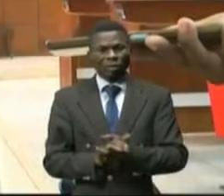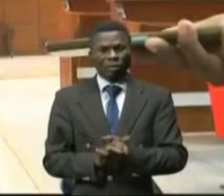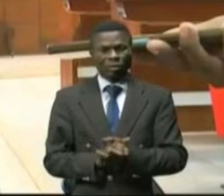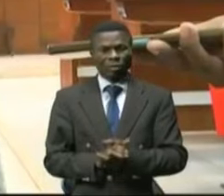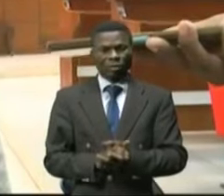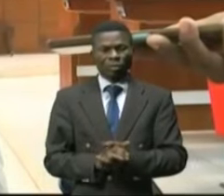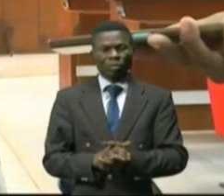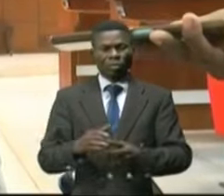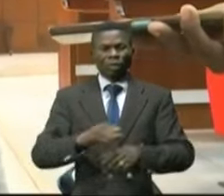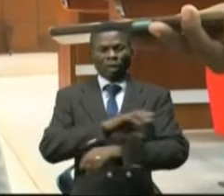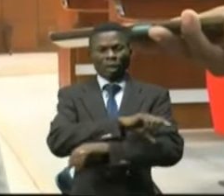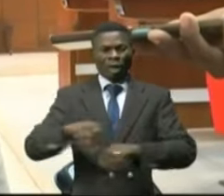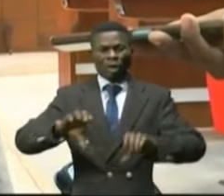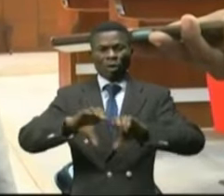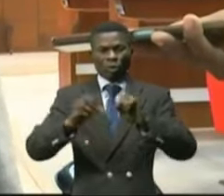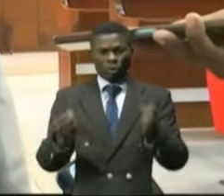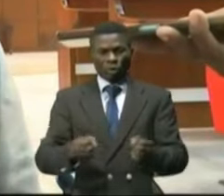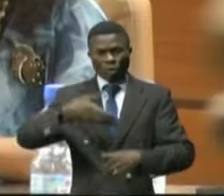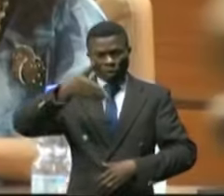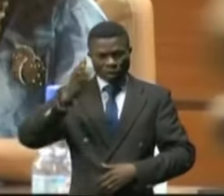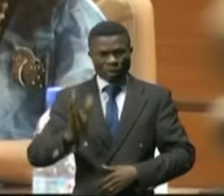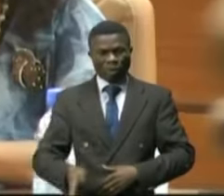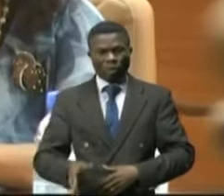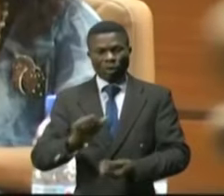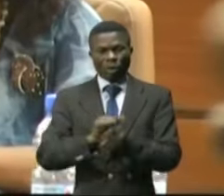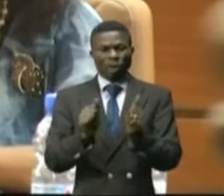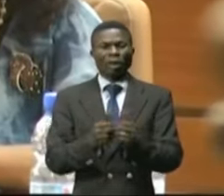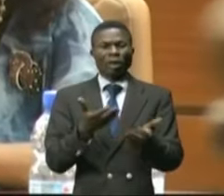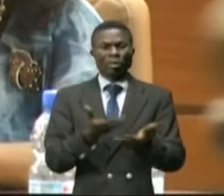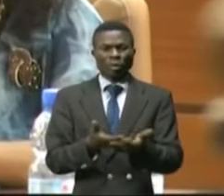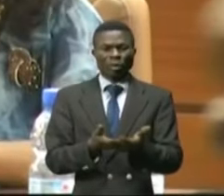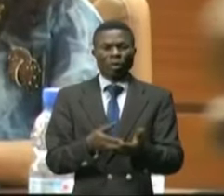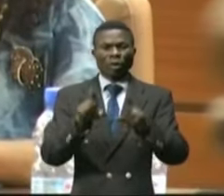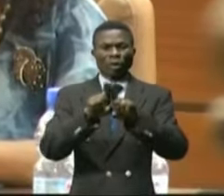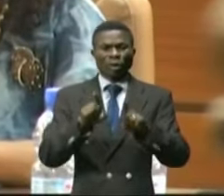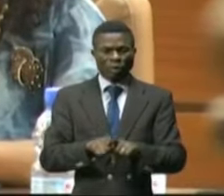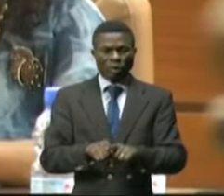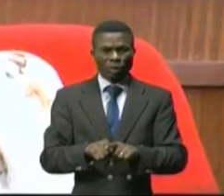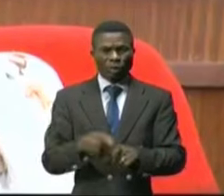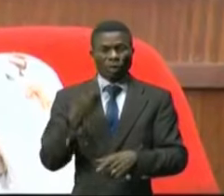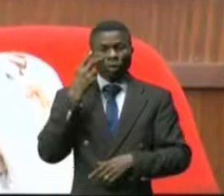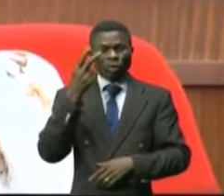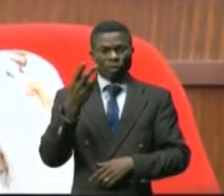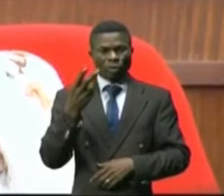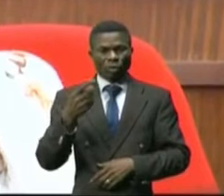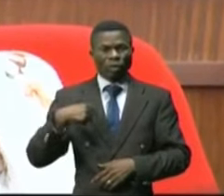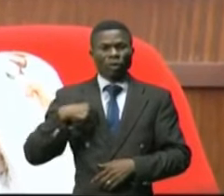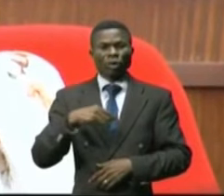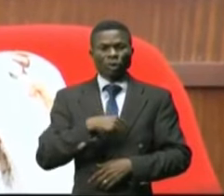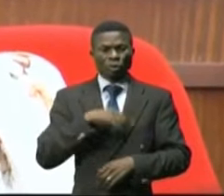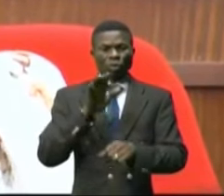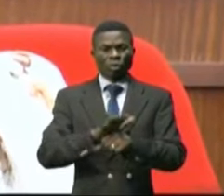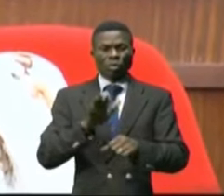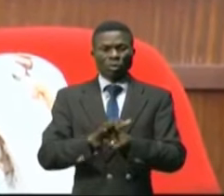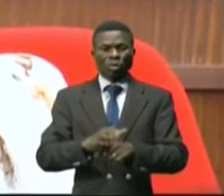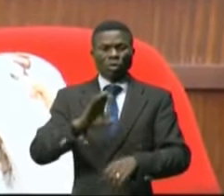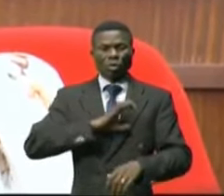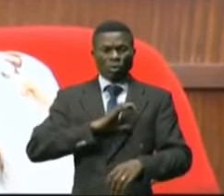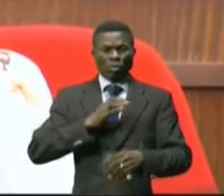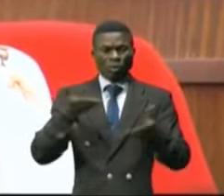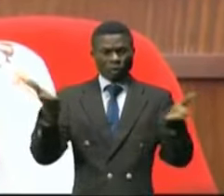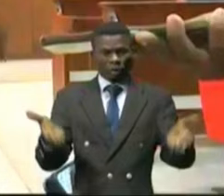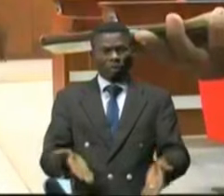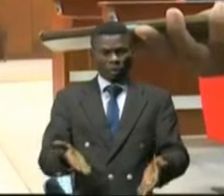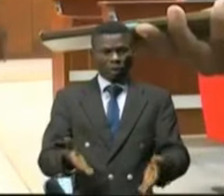la Cour de cassation a des experts au niveau de la commission technique restreinte. Et vous avez vu également que nous avons plusieurs unités de police avec nous.